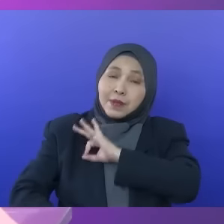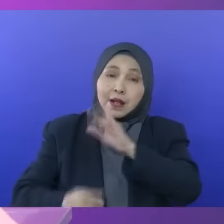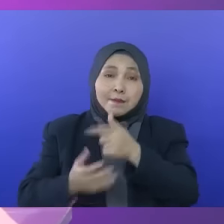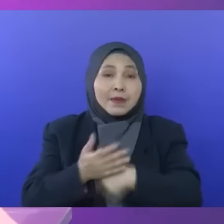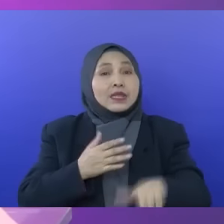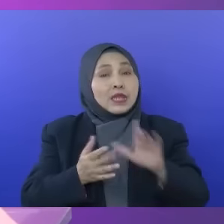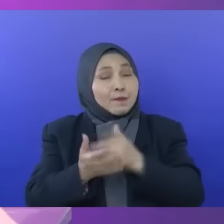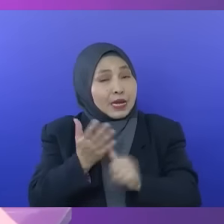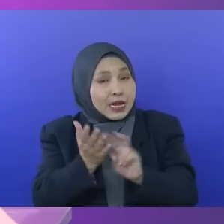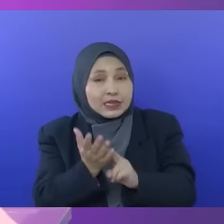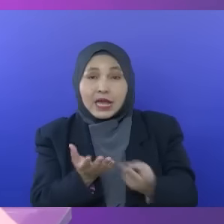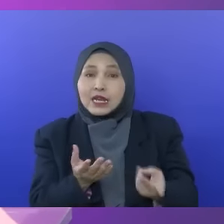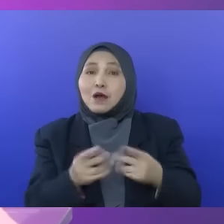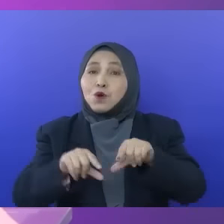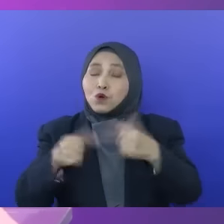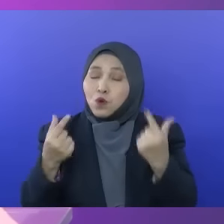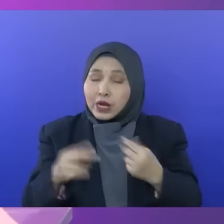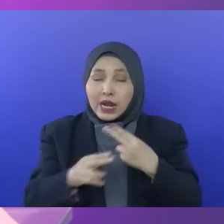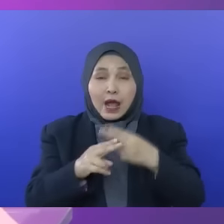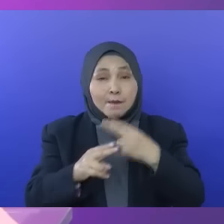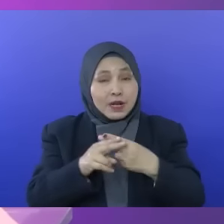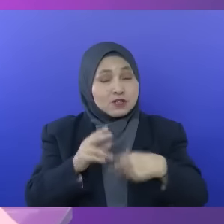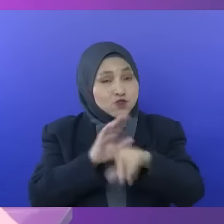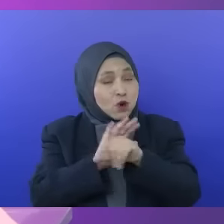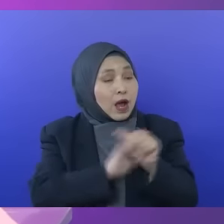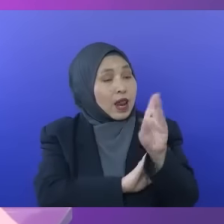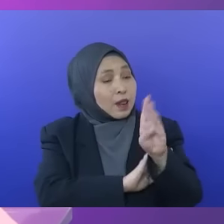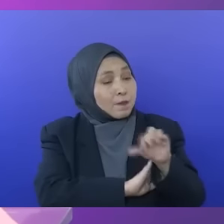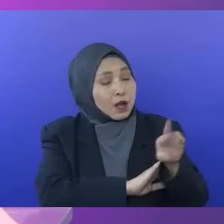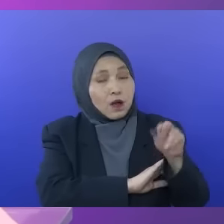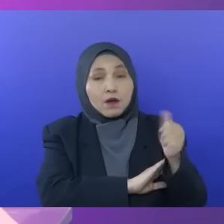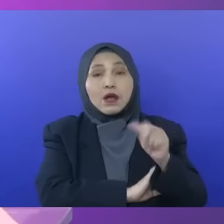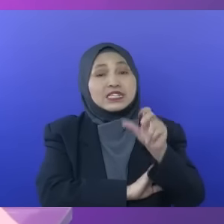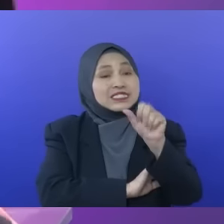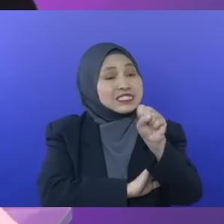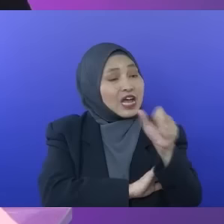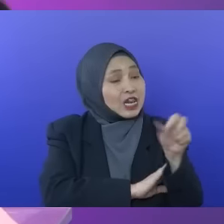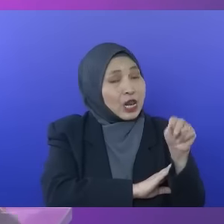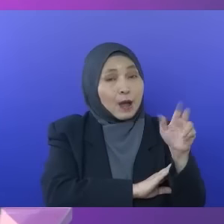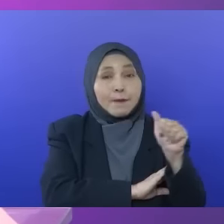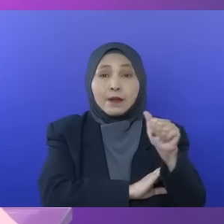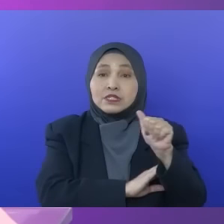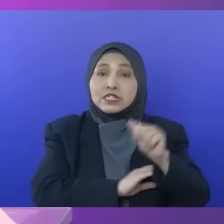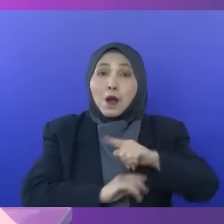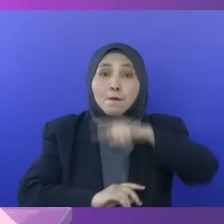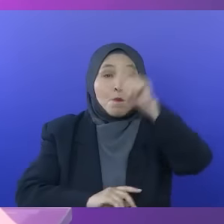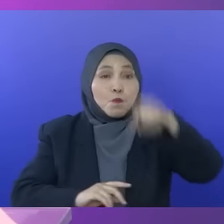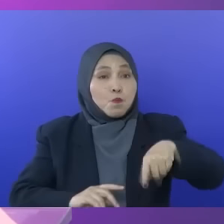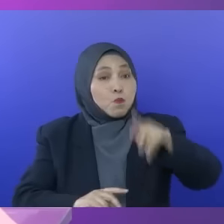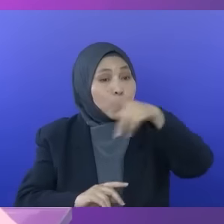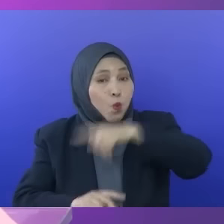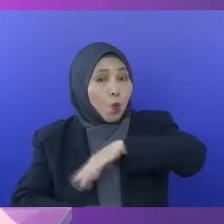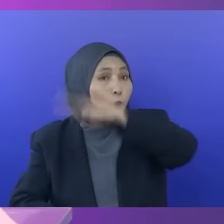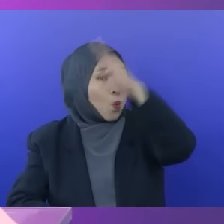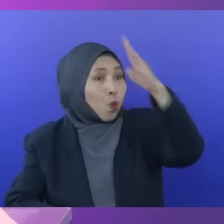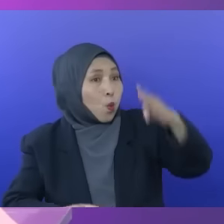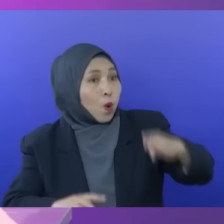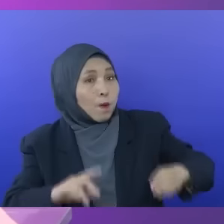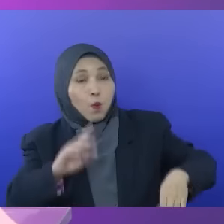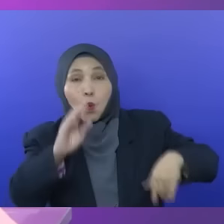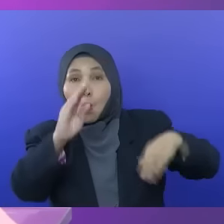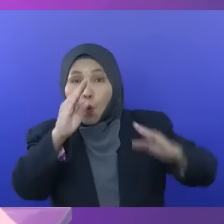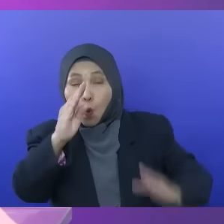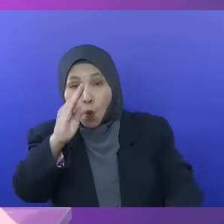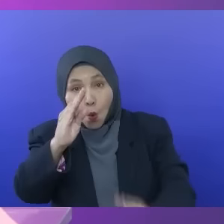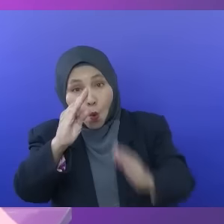salamul Quran nama lain bagi surah al-baqarah ini Sanam maksudnya Puncak Ustaz ya kalau kita pergi ke bukit atau gunung kita pergi